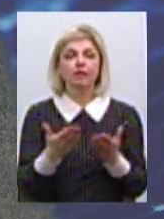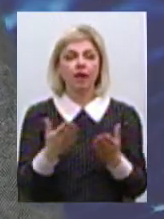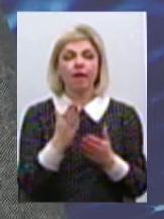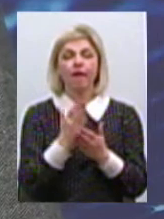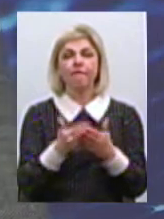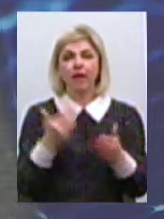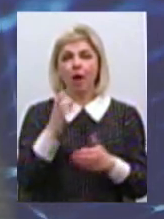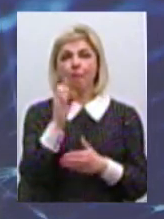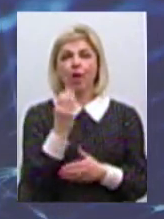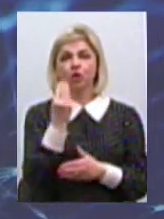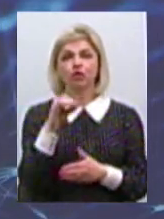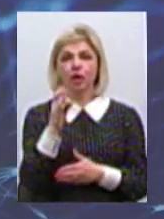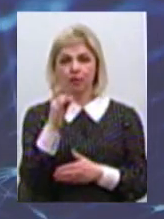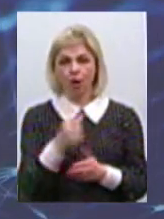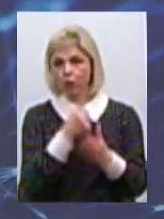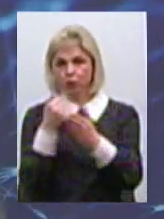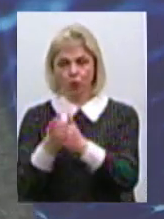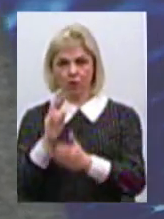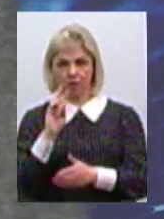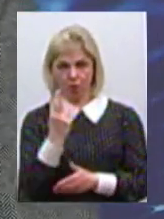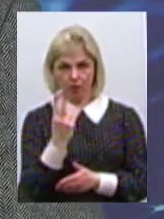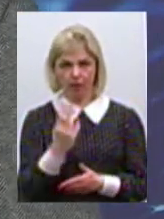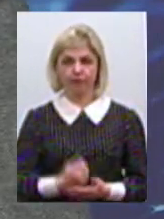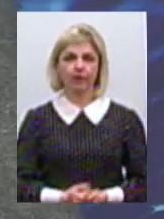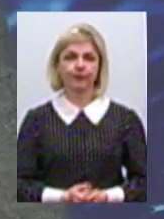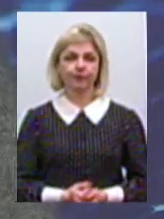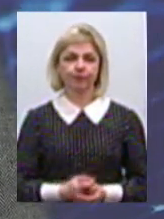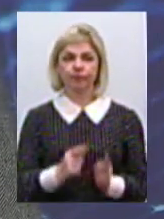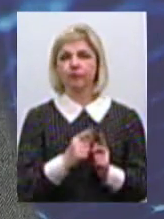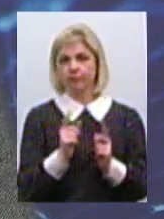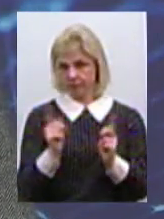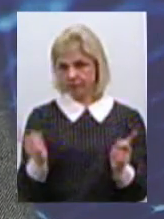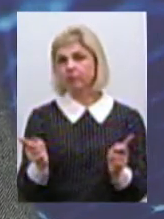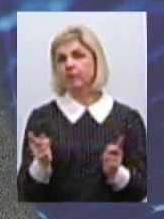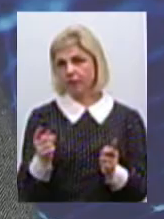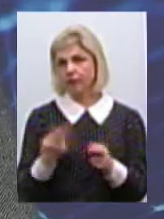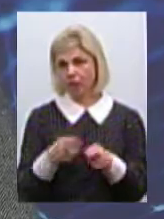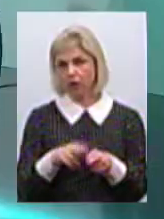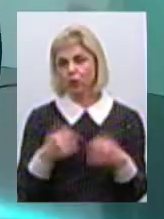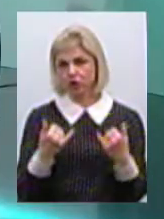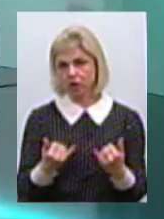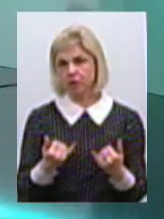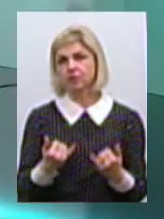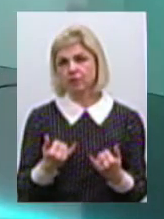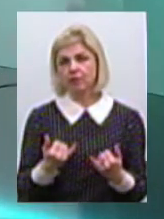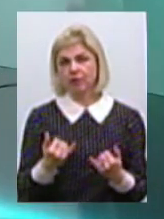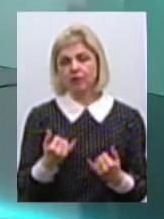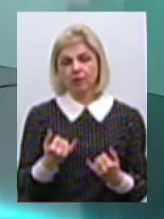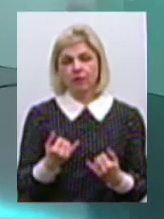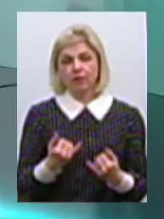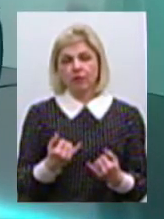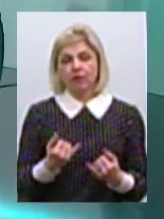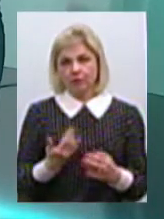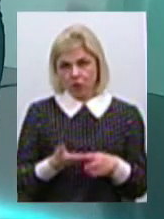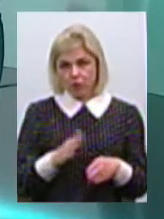Від Баштанки до міста Миколаєва. Ага, тобто той відрізок, який зараз виглядає так, як було далі. Так, саме так.